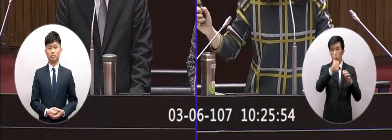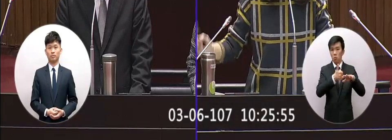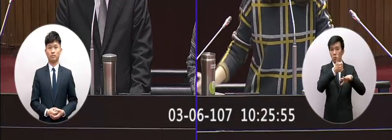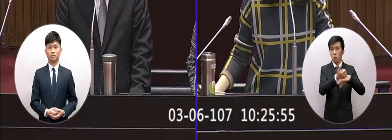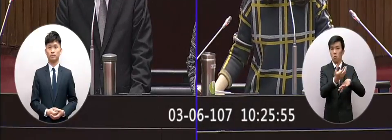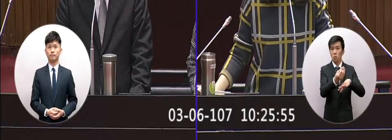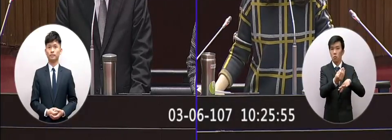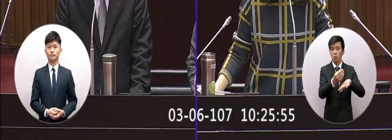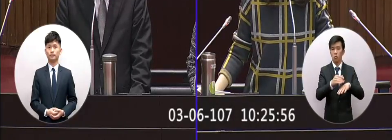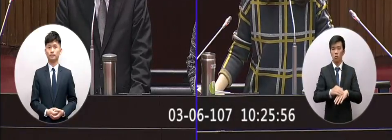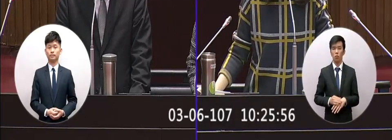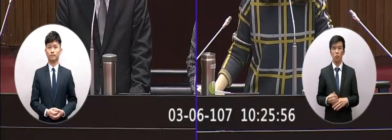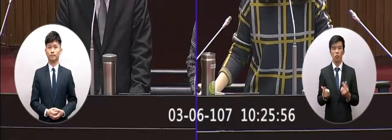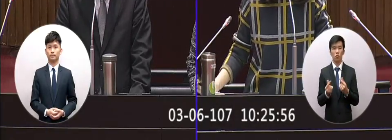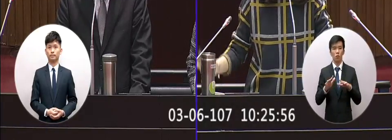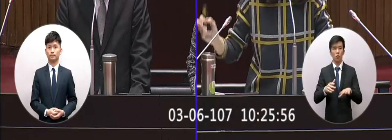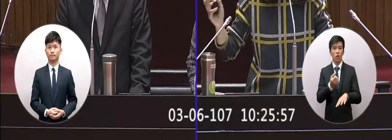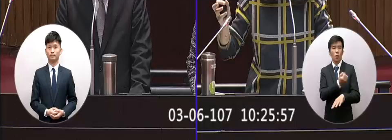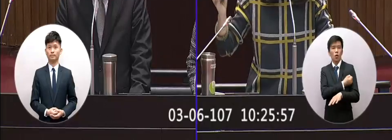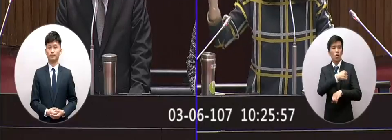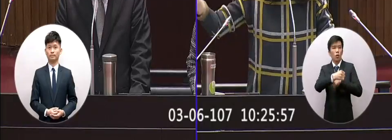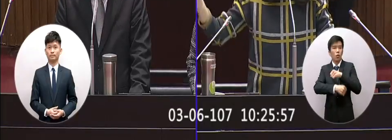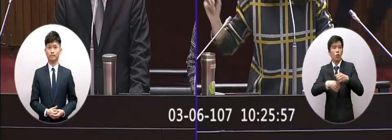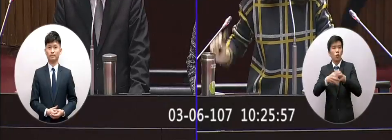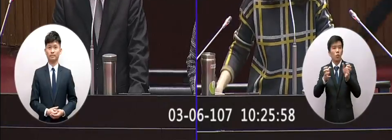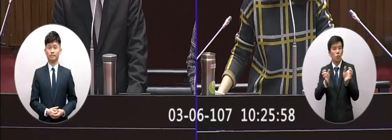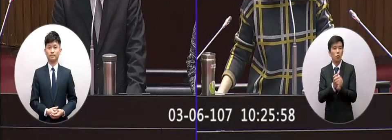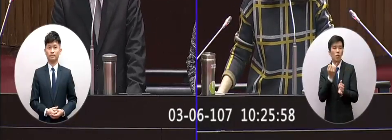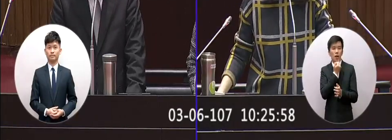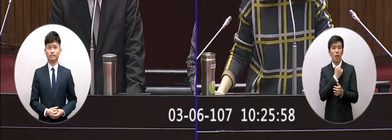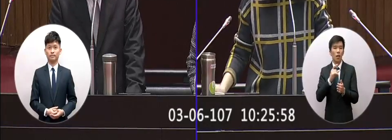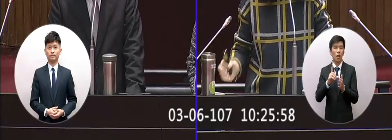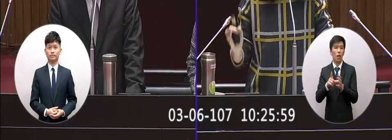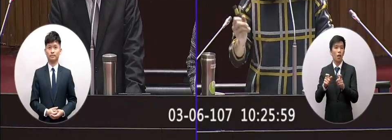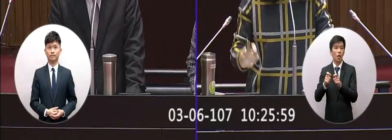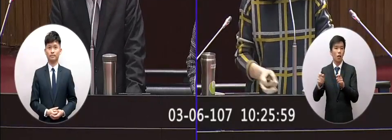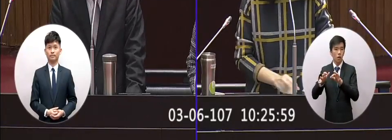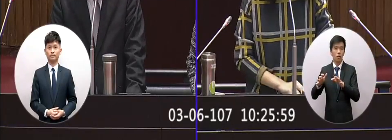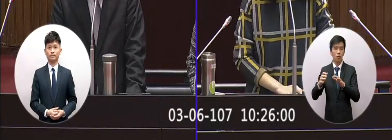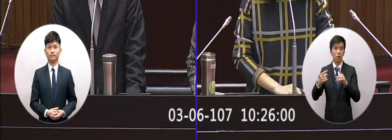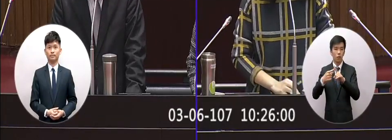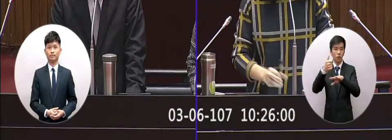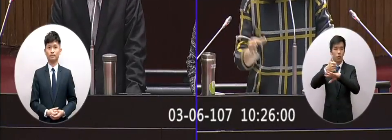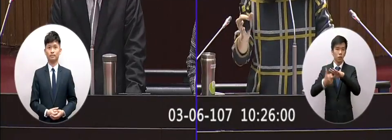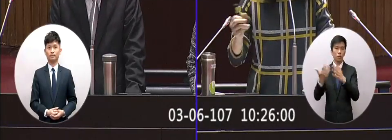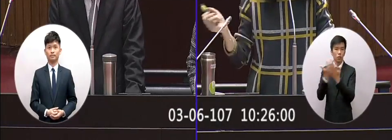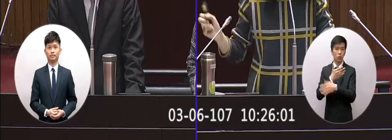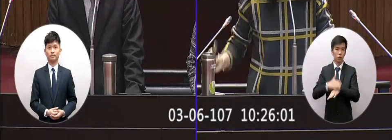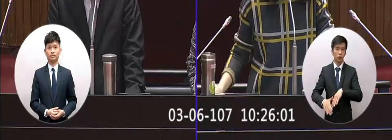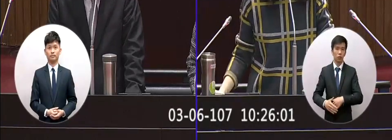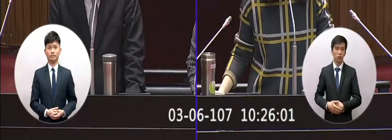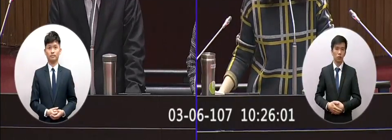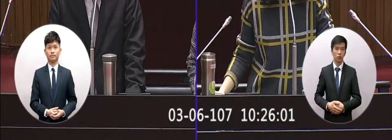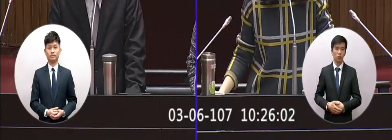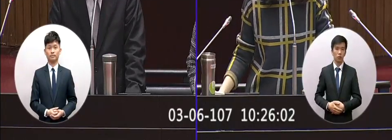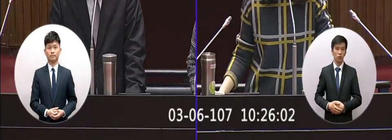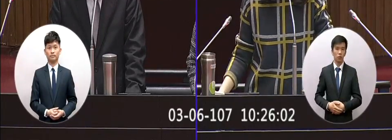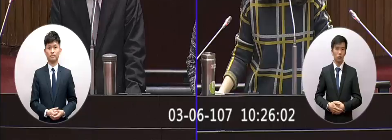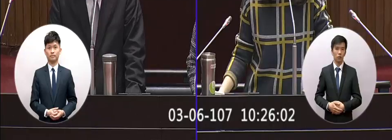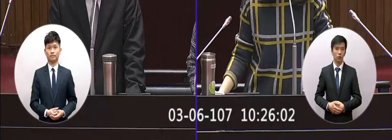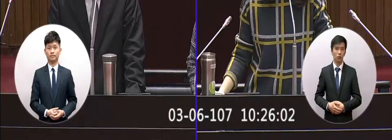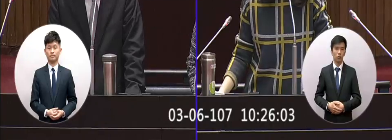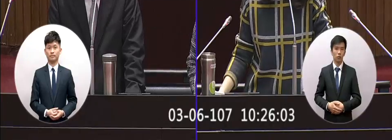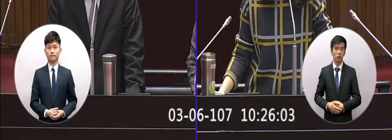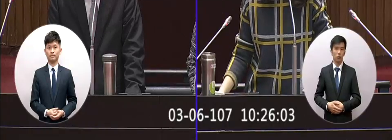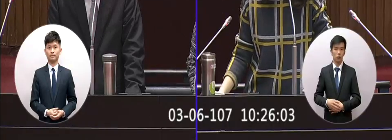的部长到底是不是没多久之后又要换一个部长了，所以院长是不是可以给